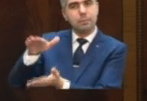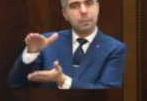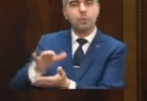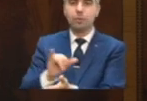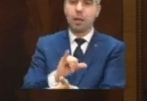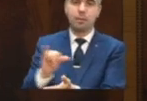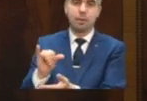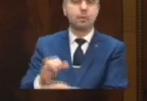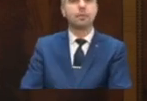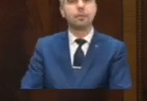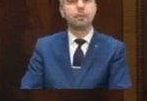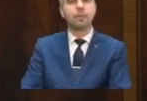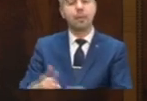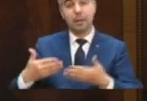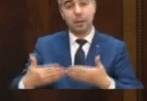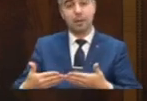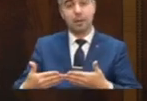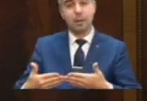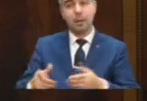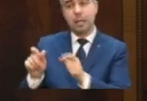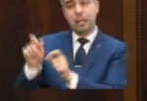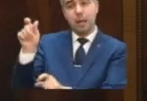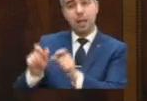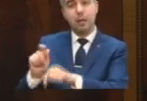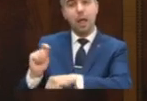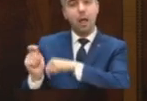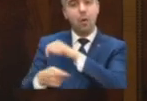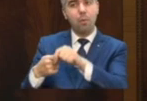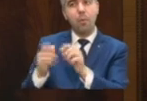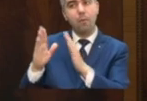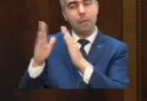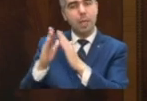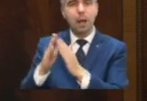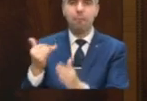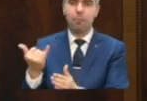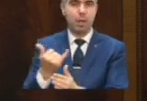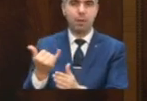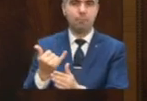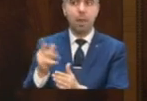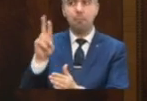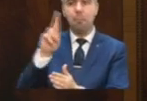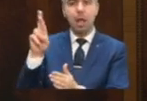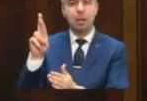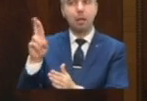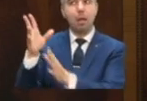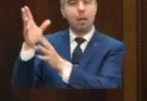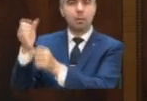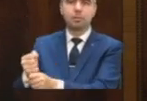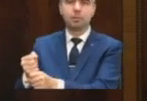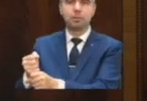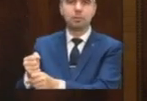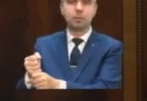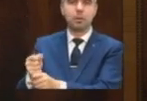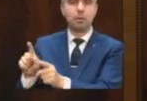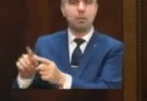لإتاحة الفرصة لسكان القرى للحصول على السكن اللائق. فصاحب الجلالة نصره الله رائد